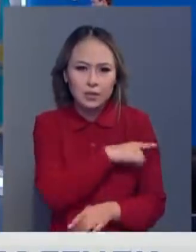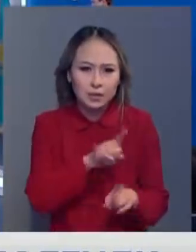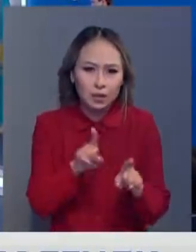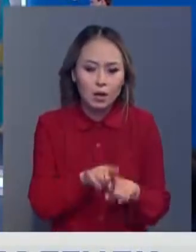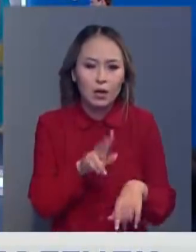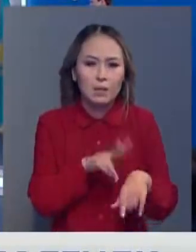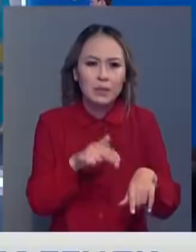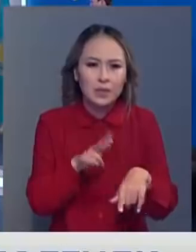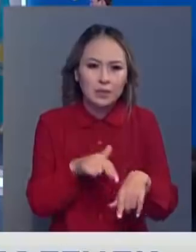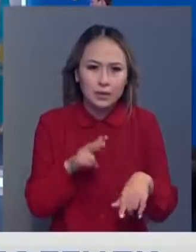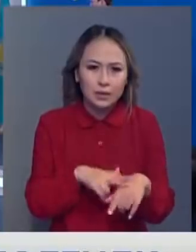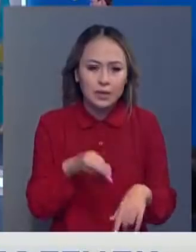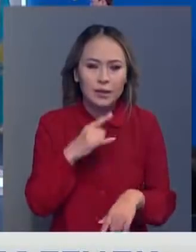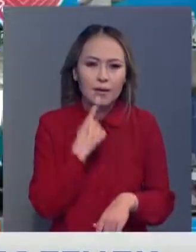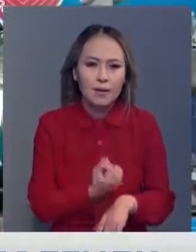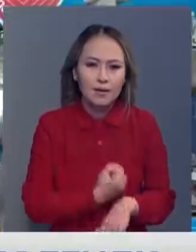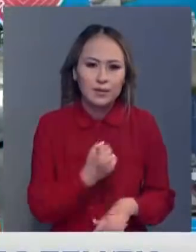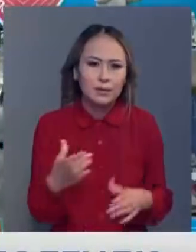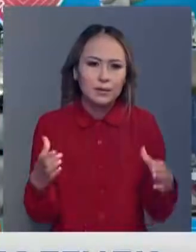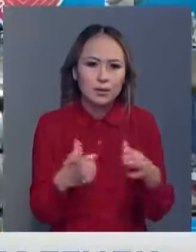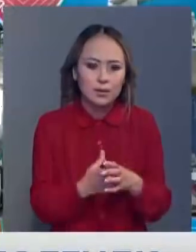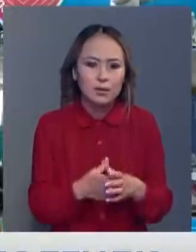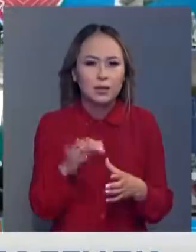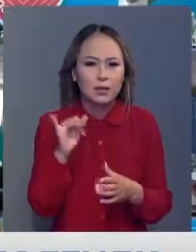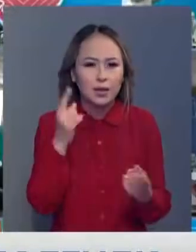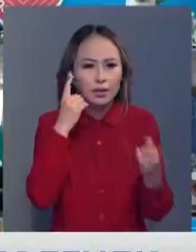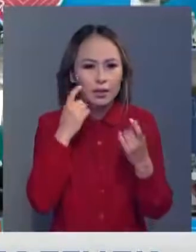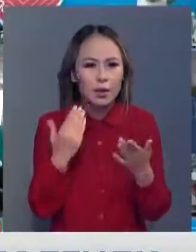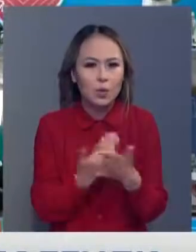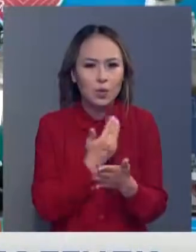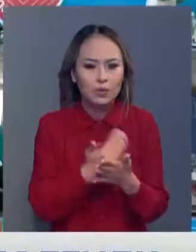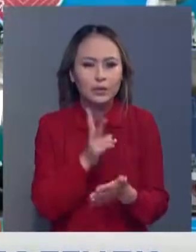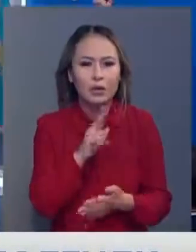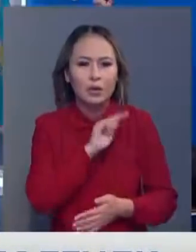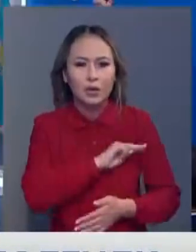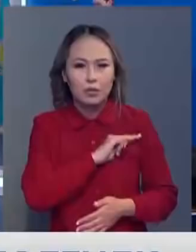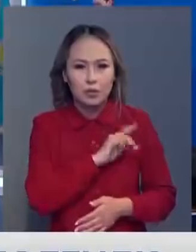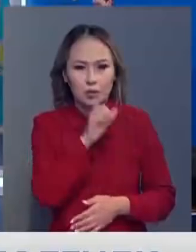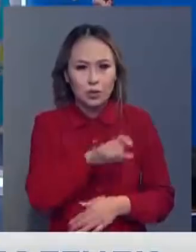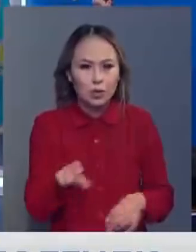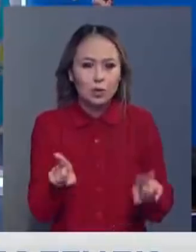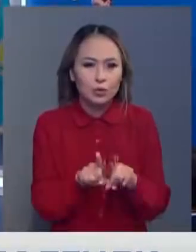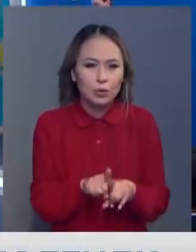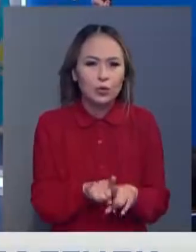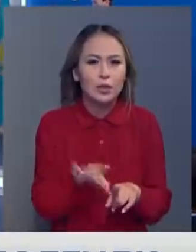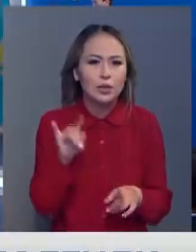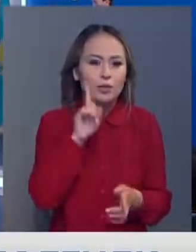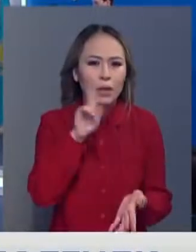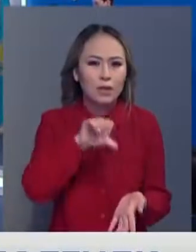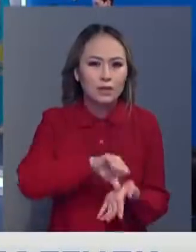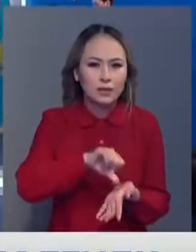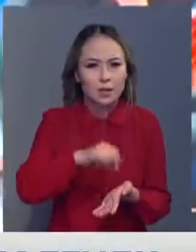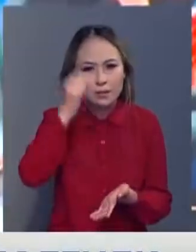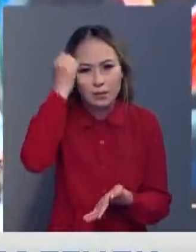құқық қорғау орғындарында, әскери салада, бұқаралық ақпарат құралдарында қызмет қылып жүргендер бар. Волонтерлар да қалық